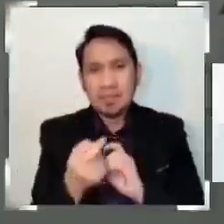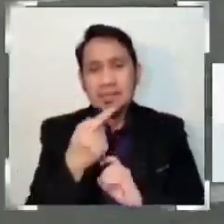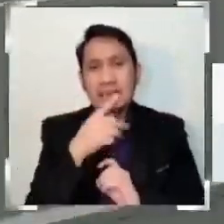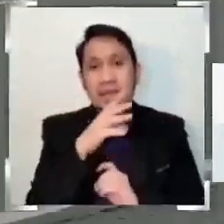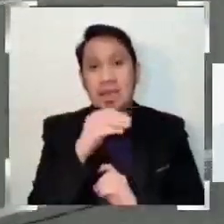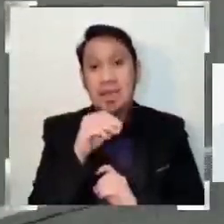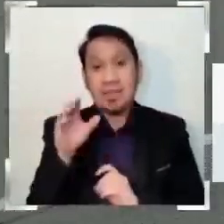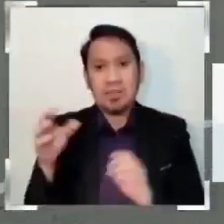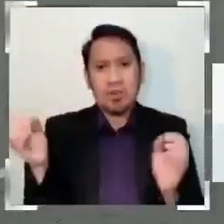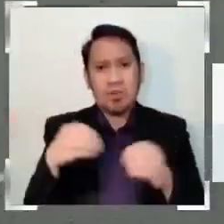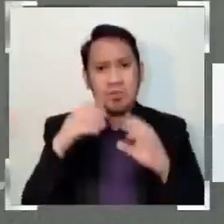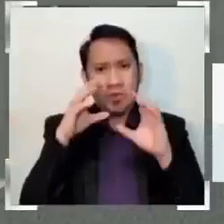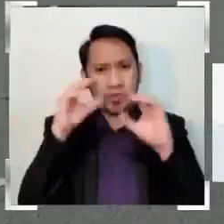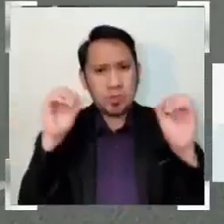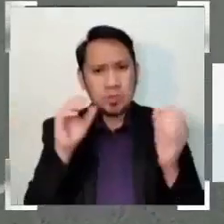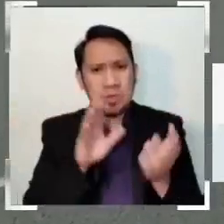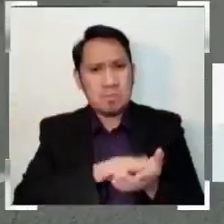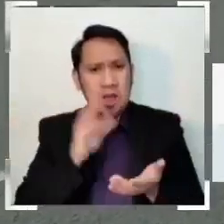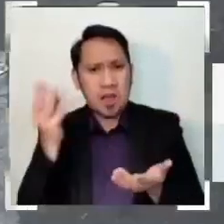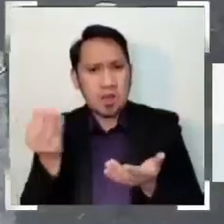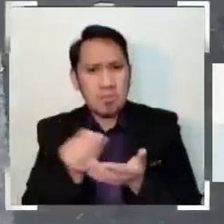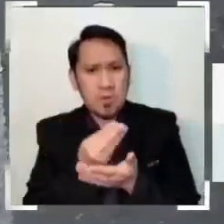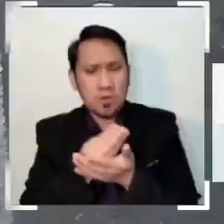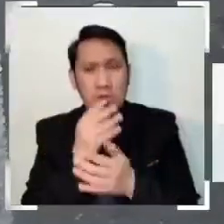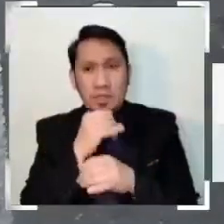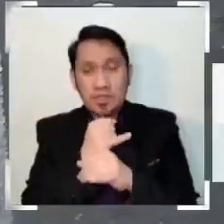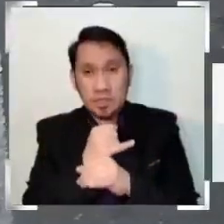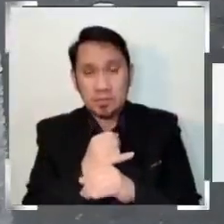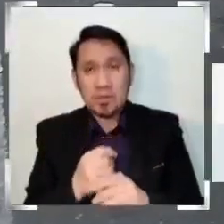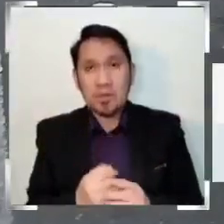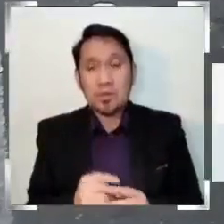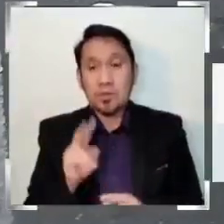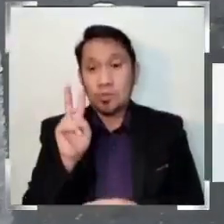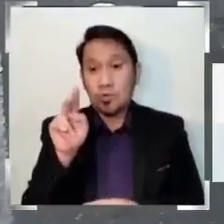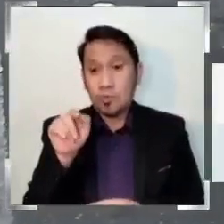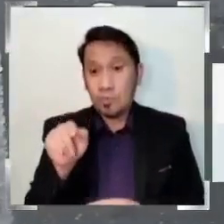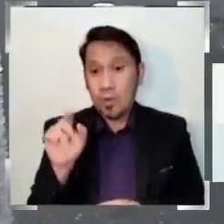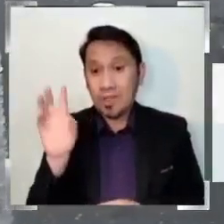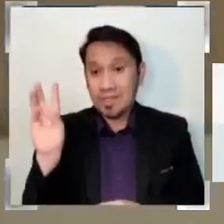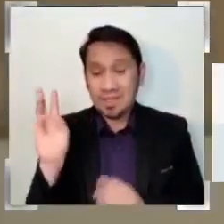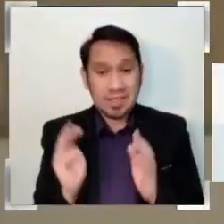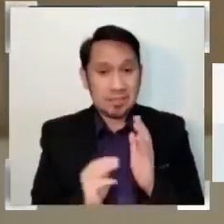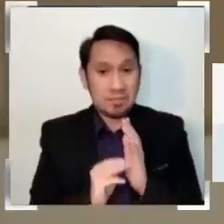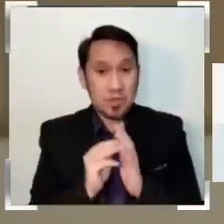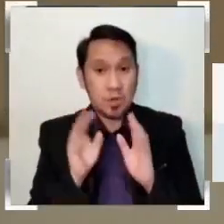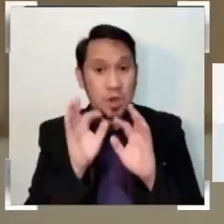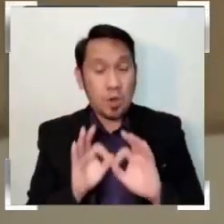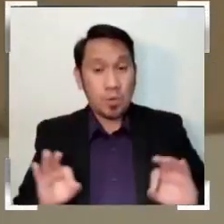sa modernized jeepney o minibus na hanggang 2.6 million pesos ang halaga.